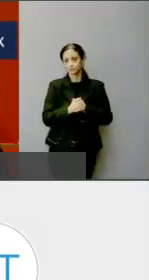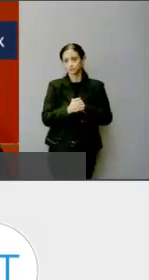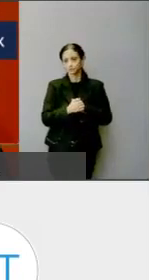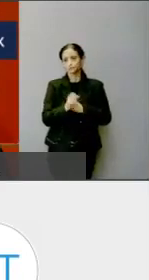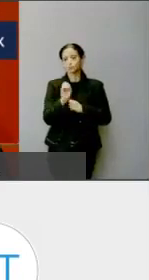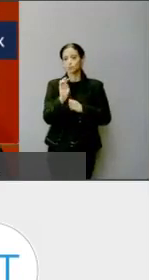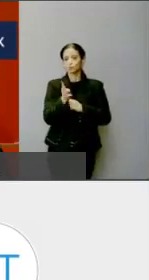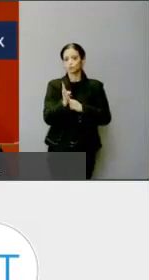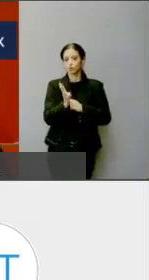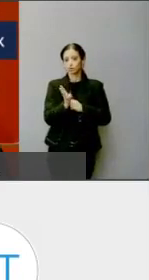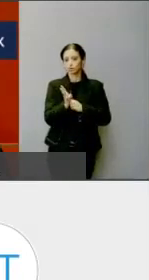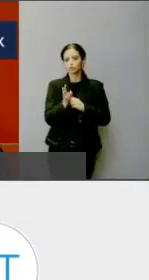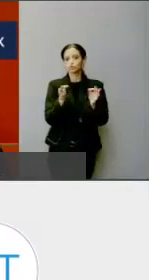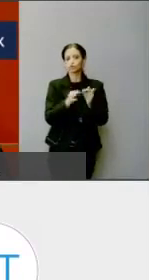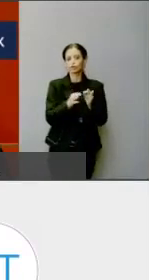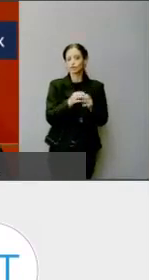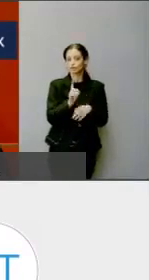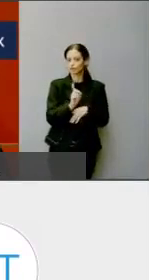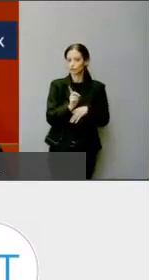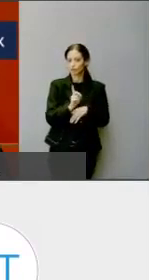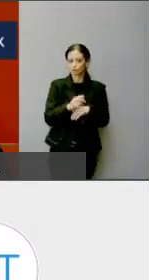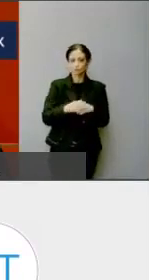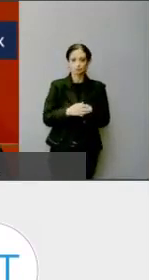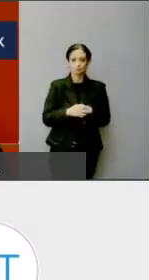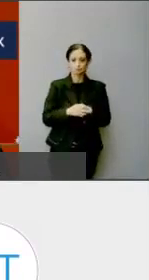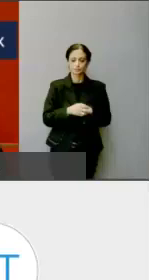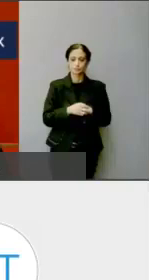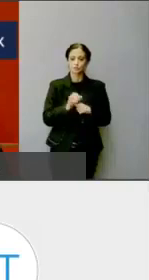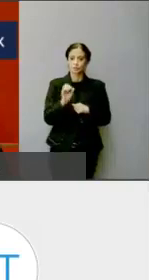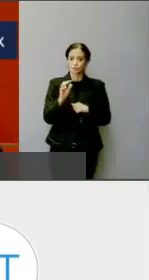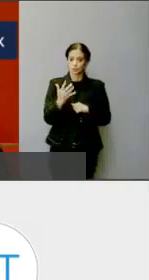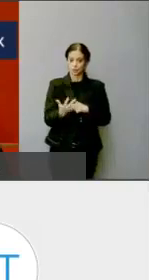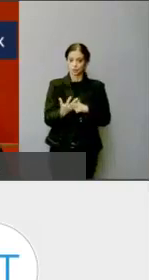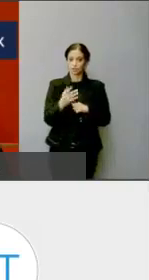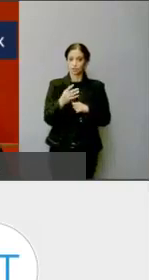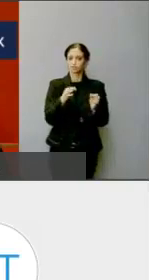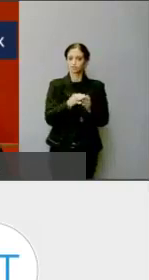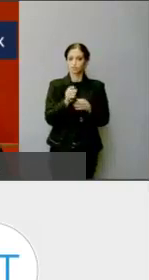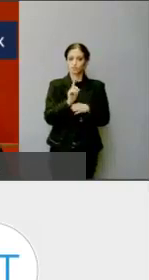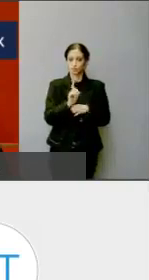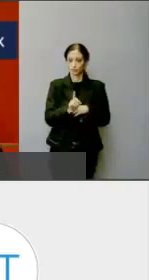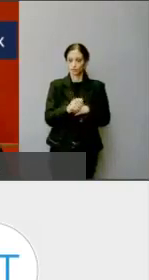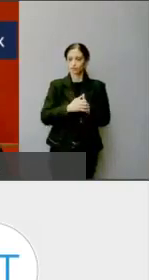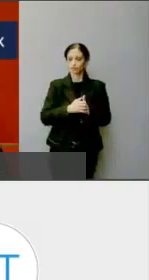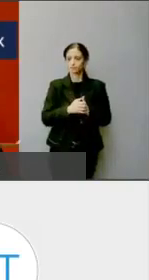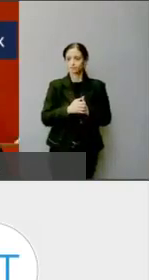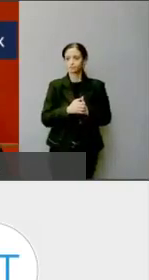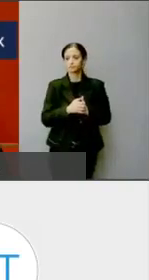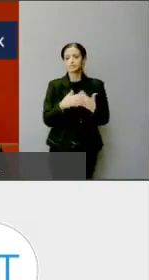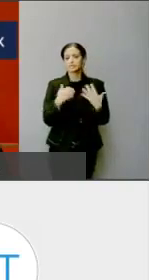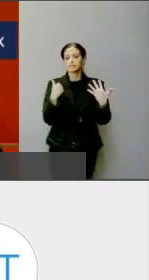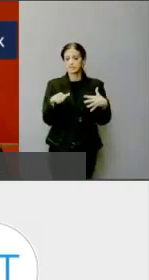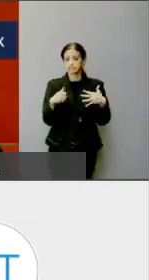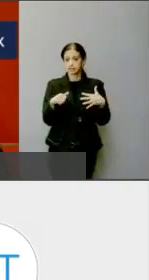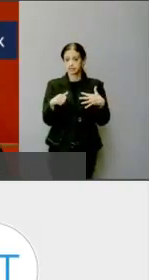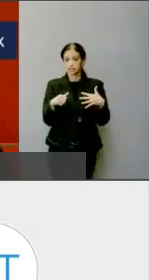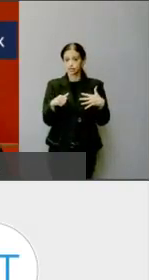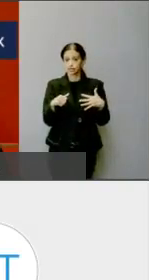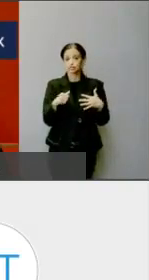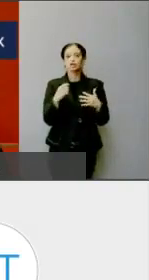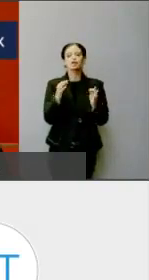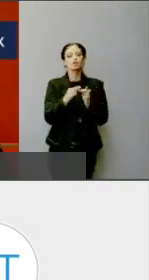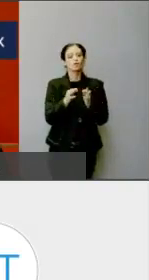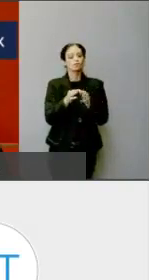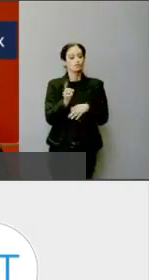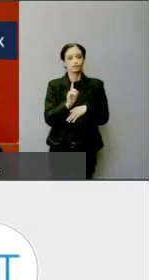14 non favorevole 15 non favorevole 16 non